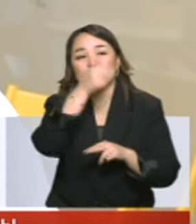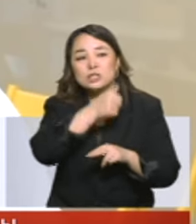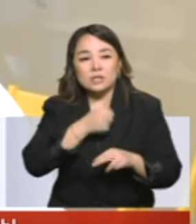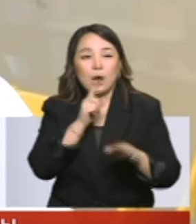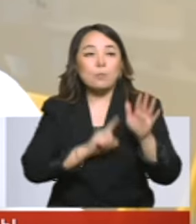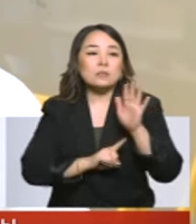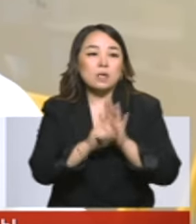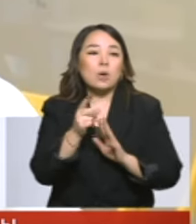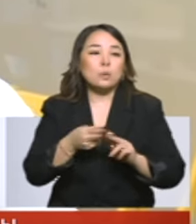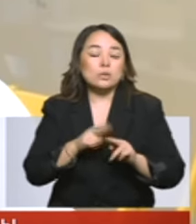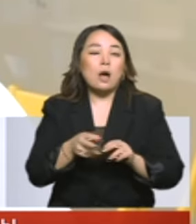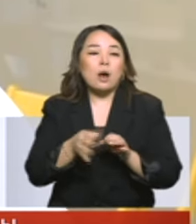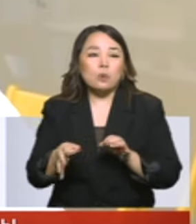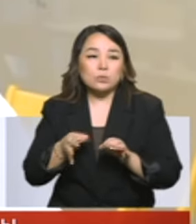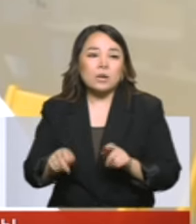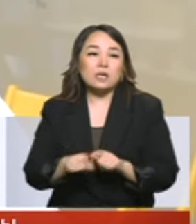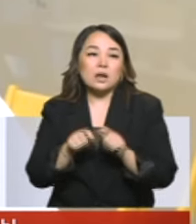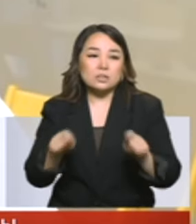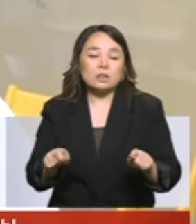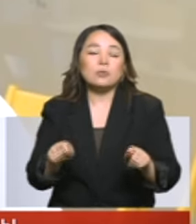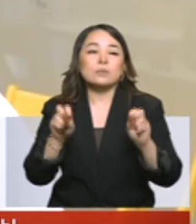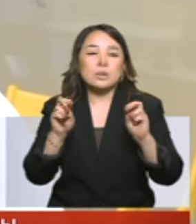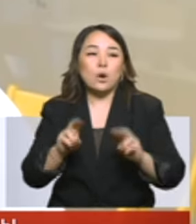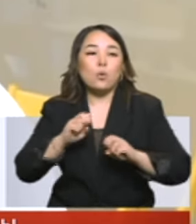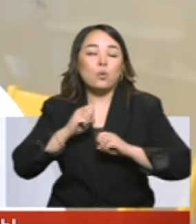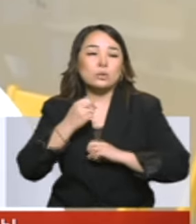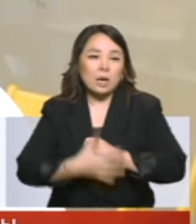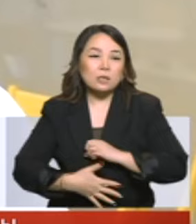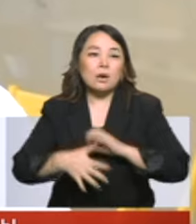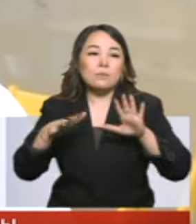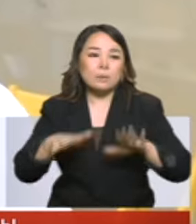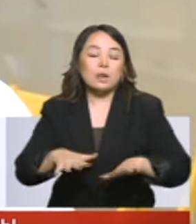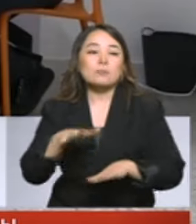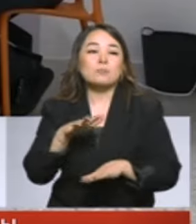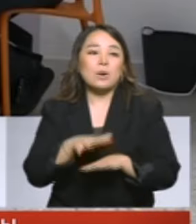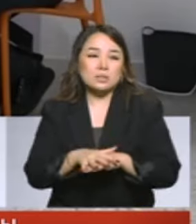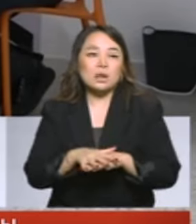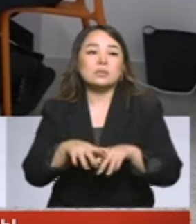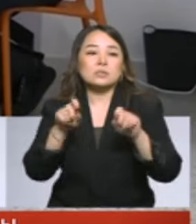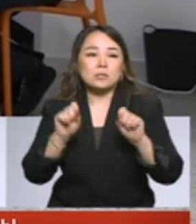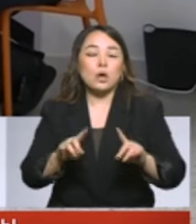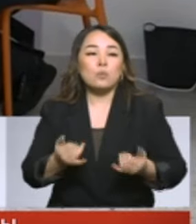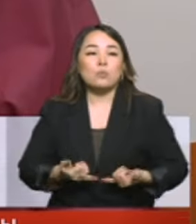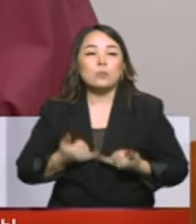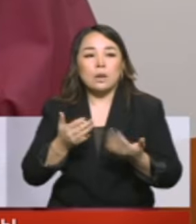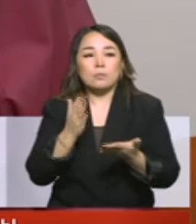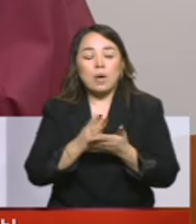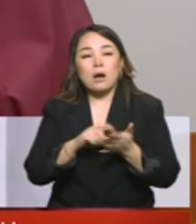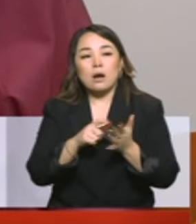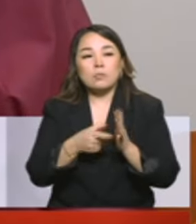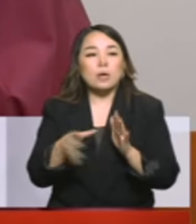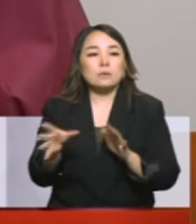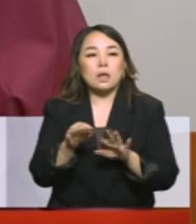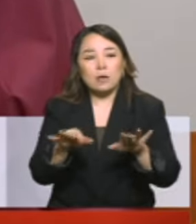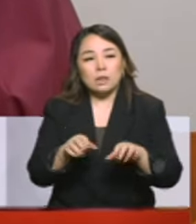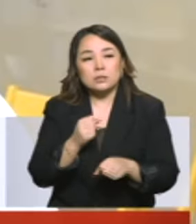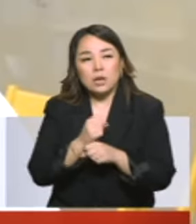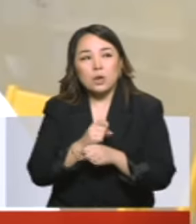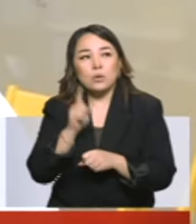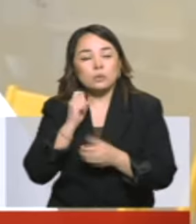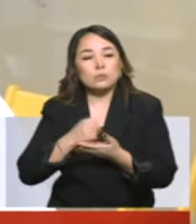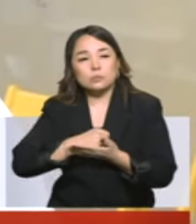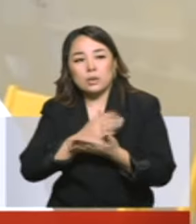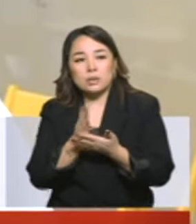жаңағы аудандарда ашылып жатқан комьюнити орталықтардың базасында өткізуге мүмкіншілік бар. Комьюнити орталықта барлығы қарастырылған,